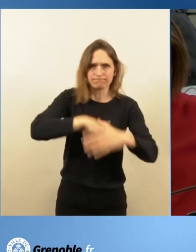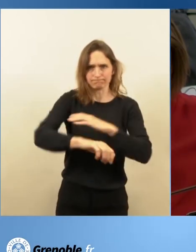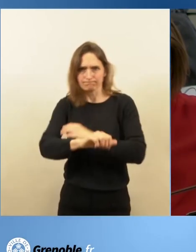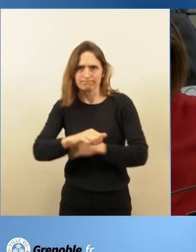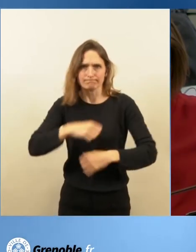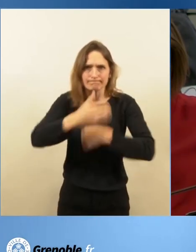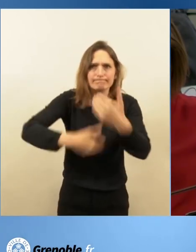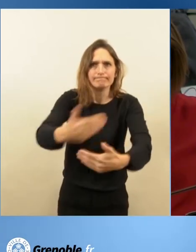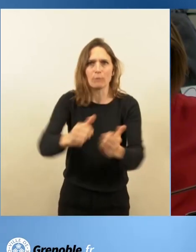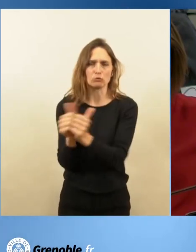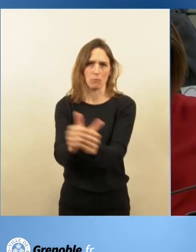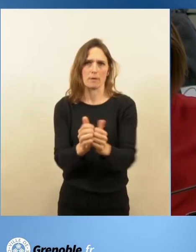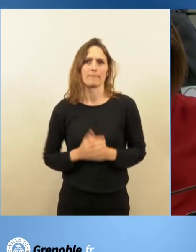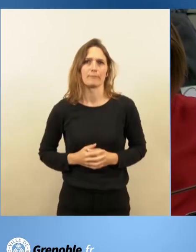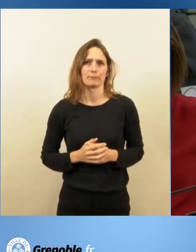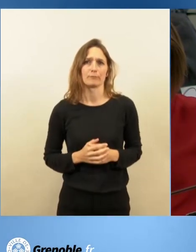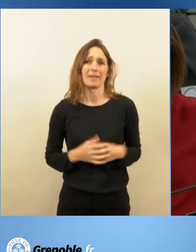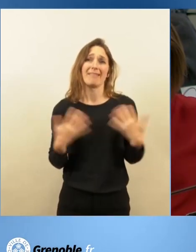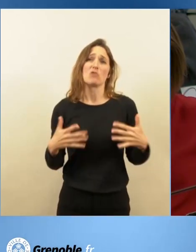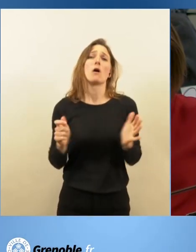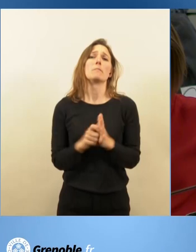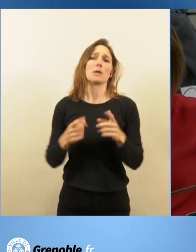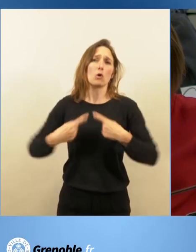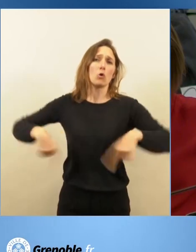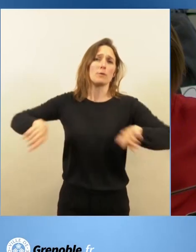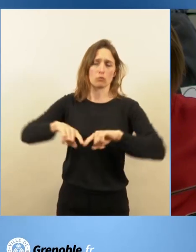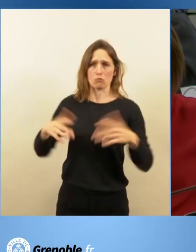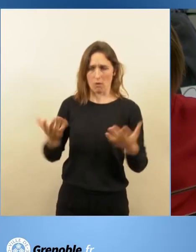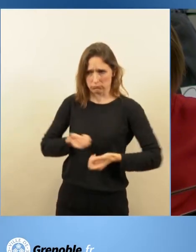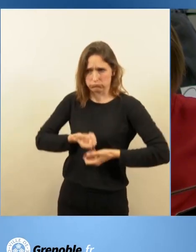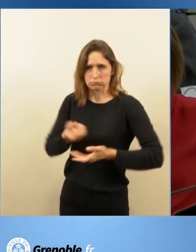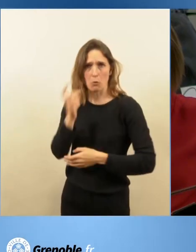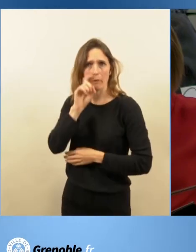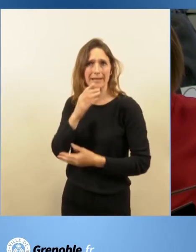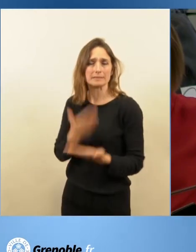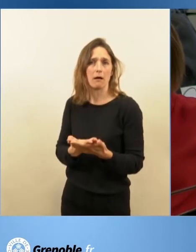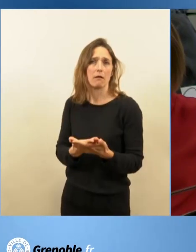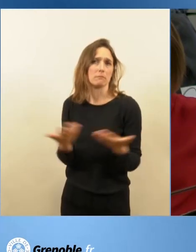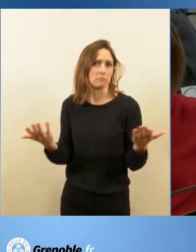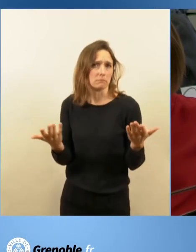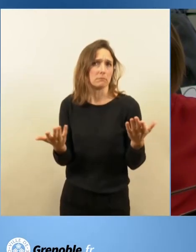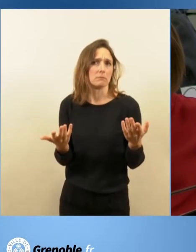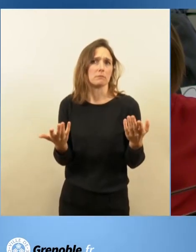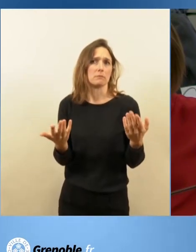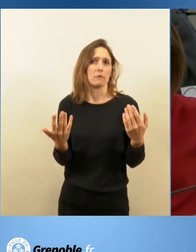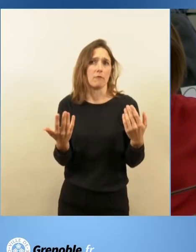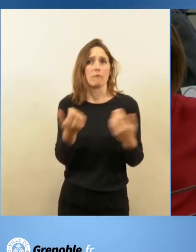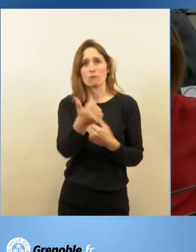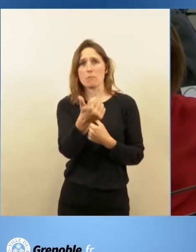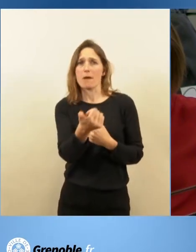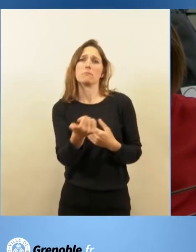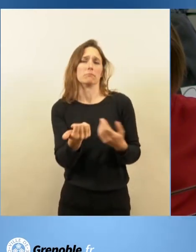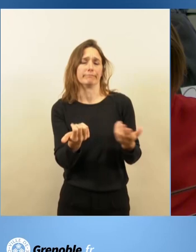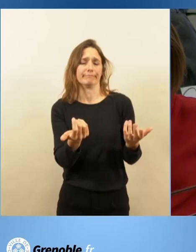que et j'avais fait la remarque en commission que finalement on a des chiffres vous en avez fait la démonstration dans vos propos